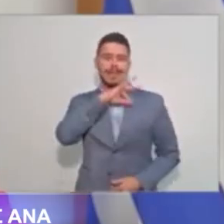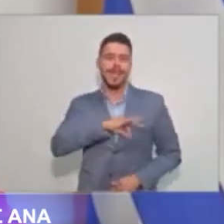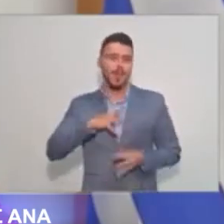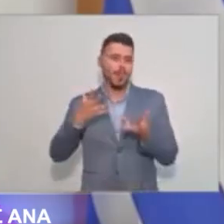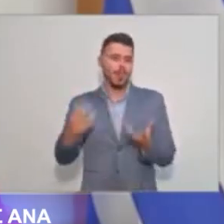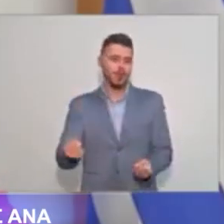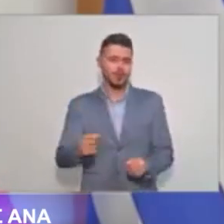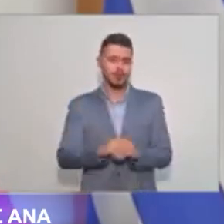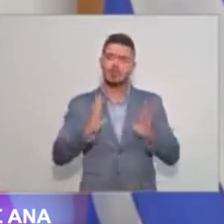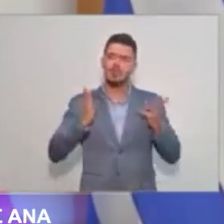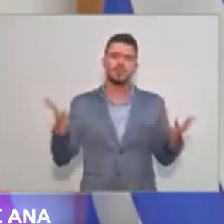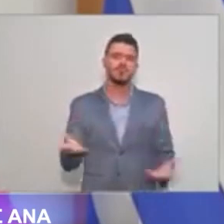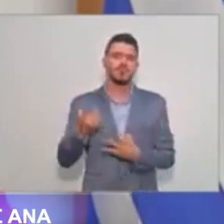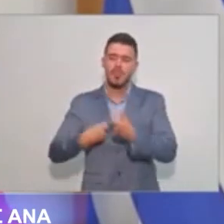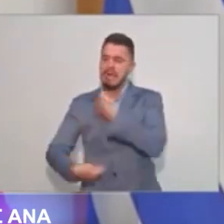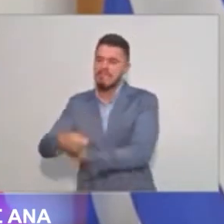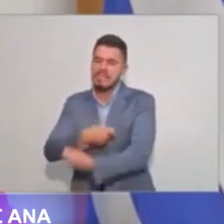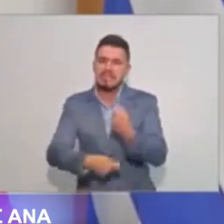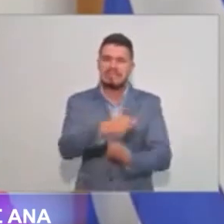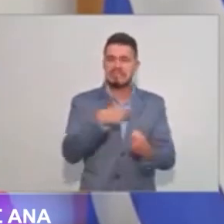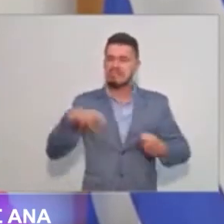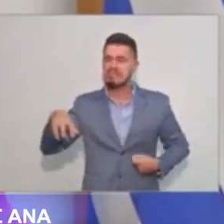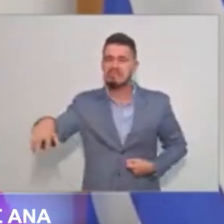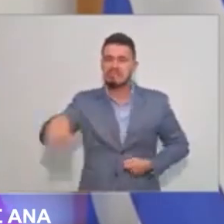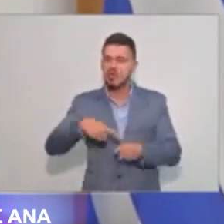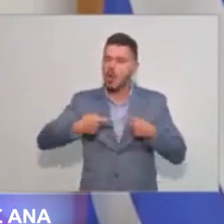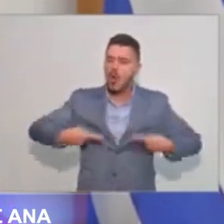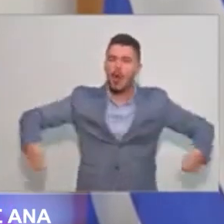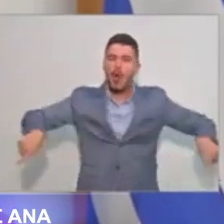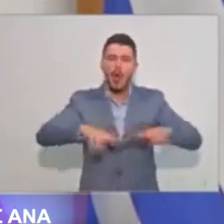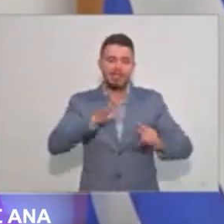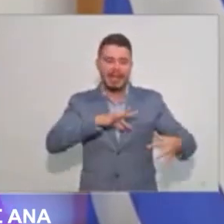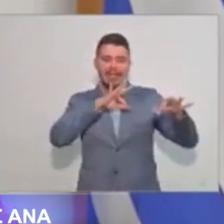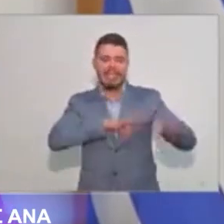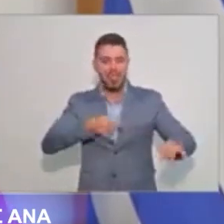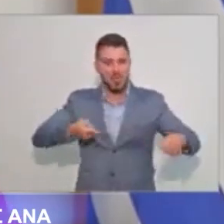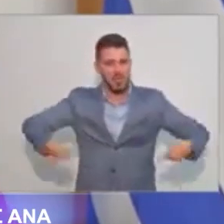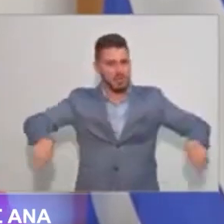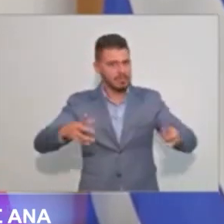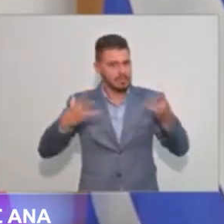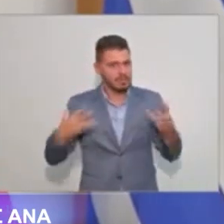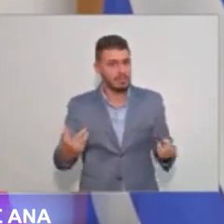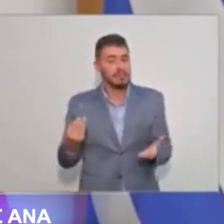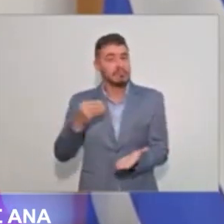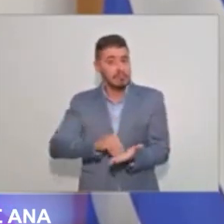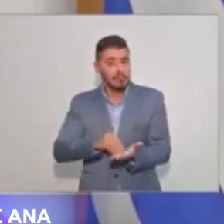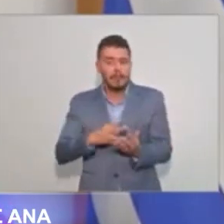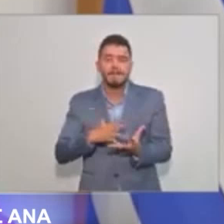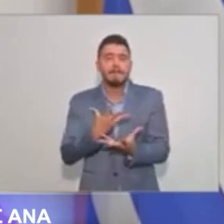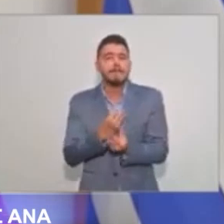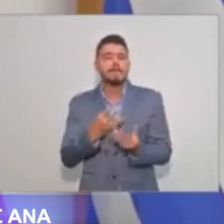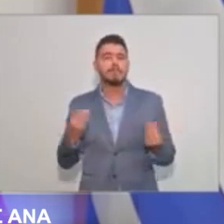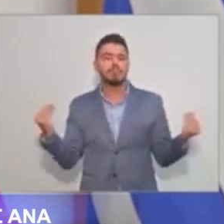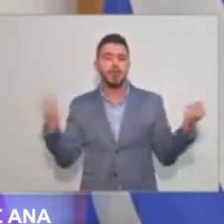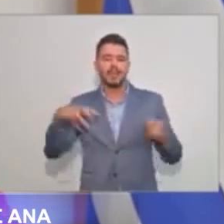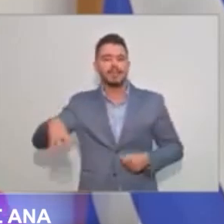Εποφελούθηκαν χιλιάδες επιχειρήσεις και επαγγελματίες του κλάδου, αλλά και μια σειρά δραστηριοτήτων που συνδέονται άμεσα ή έμεσα